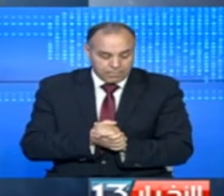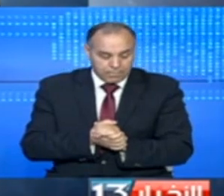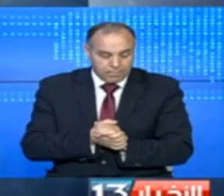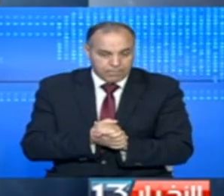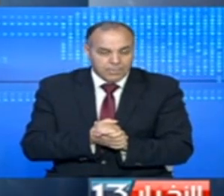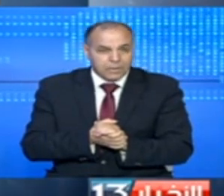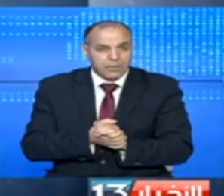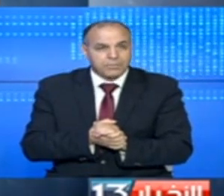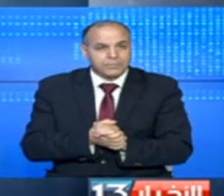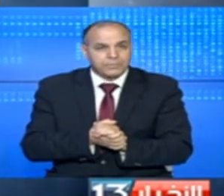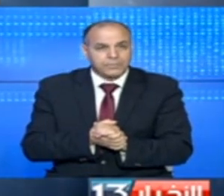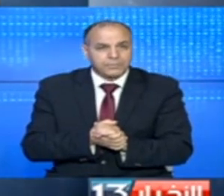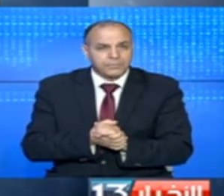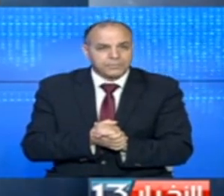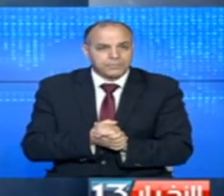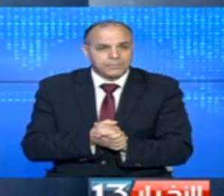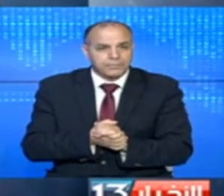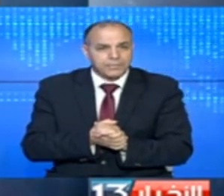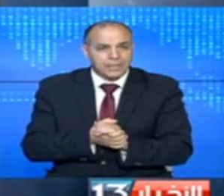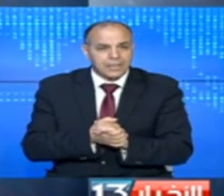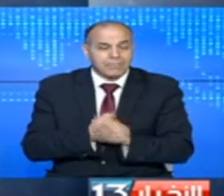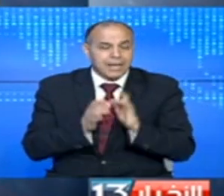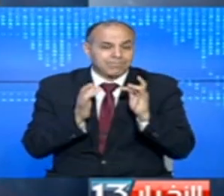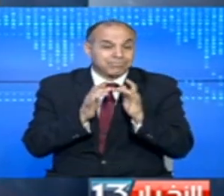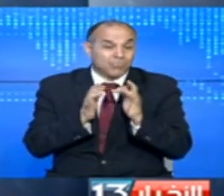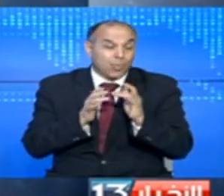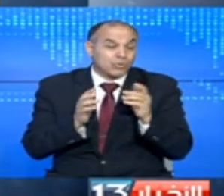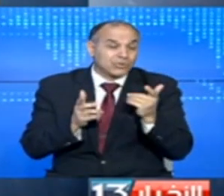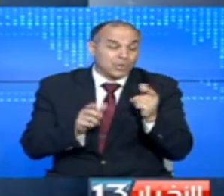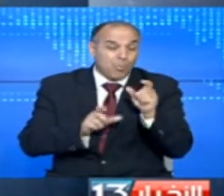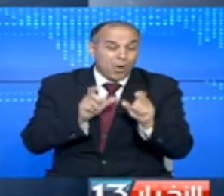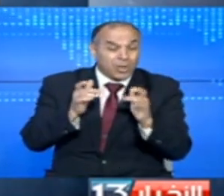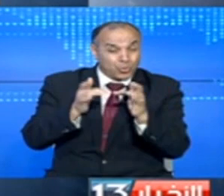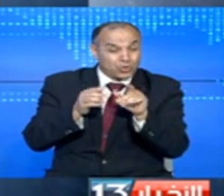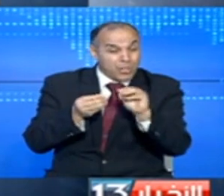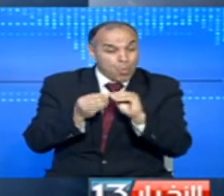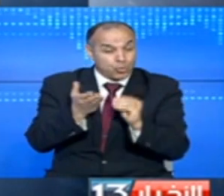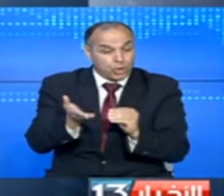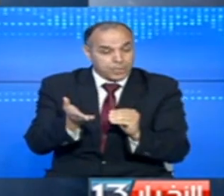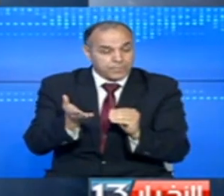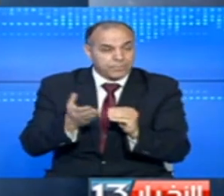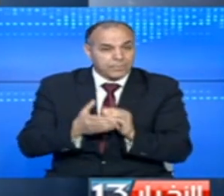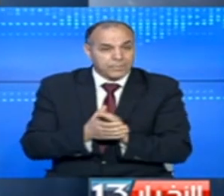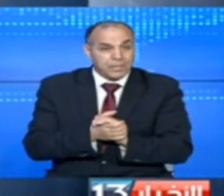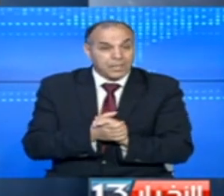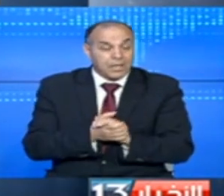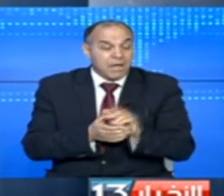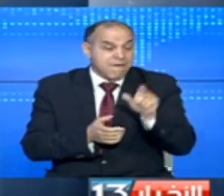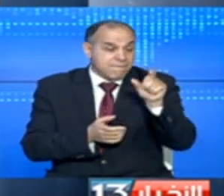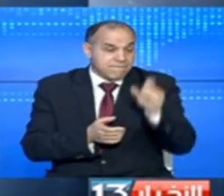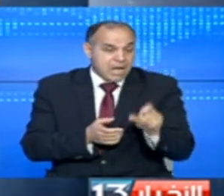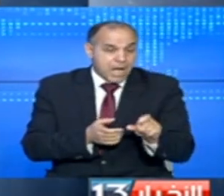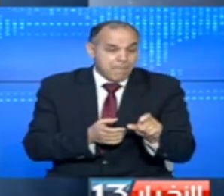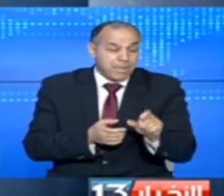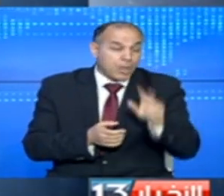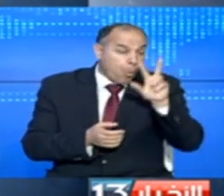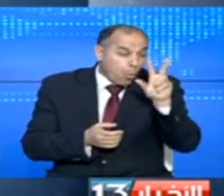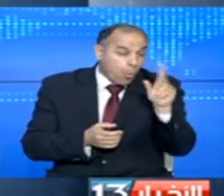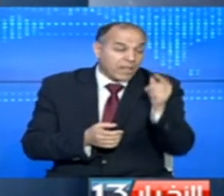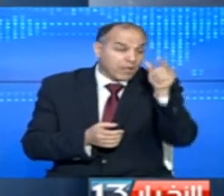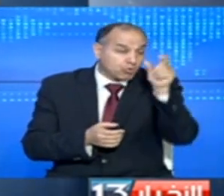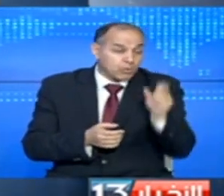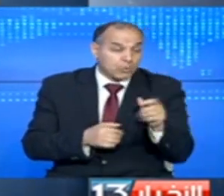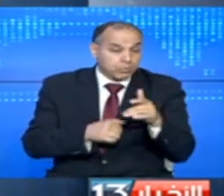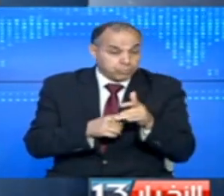نتقصاو في هذا الكونتاكت تراسينغ نتاع المواطنين. هذه المواطنة ترفع العدد إلى 31.